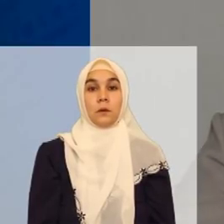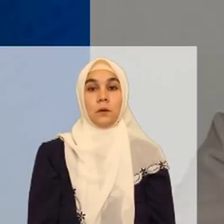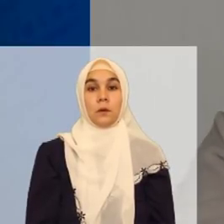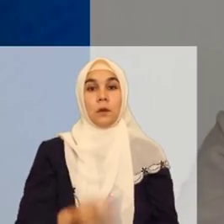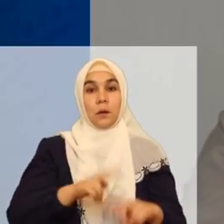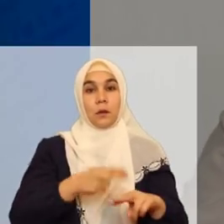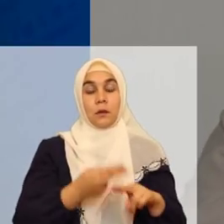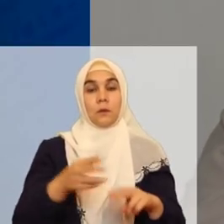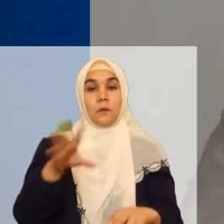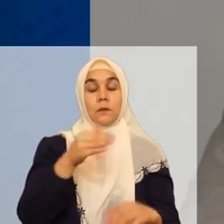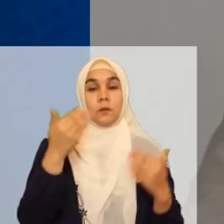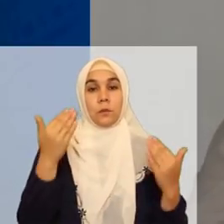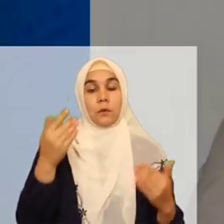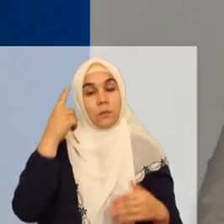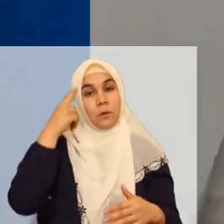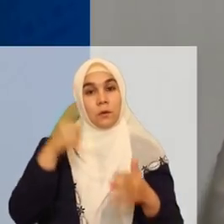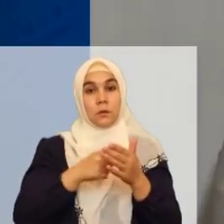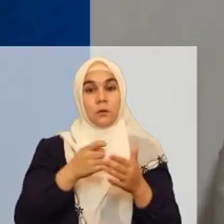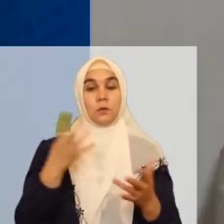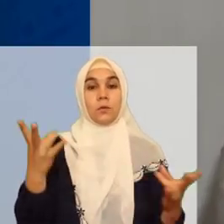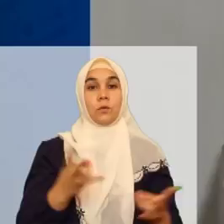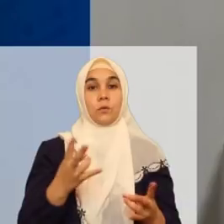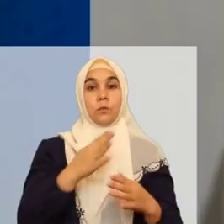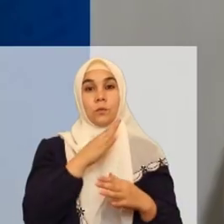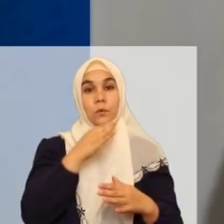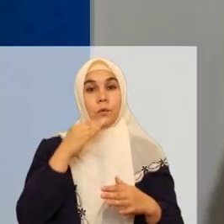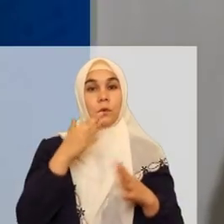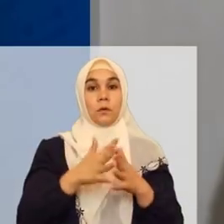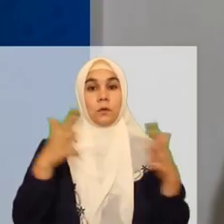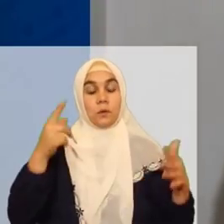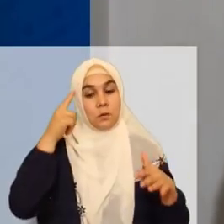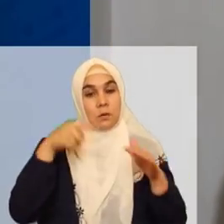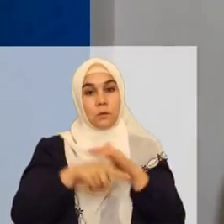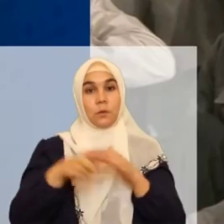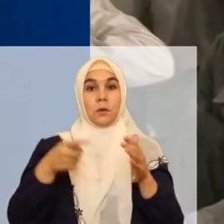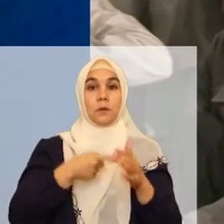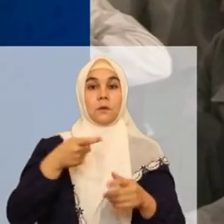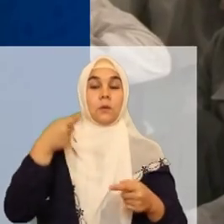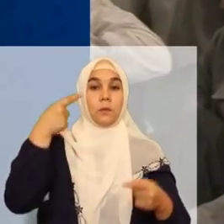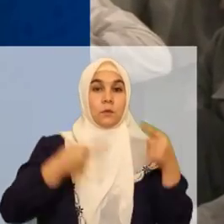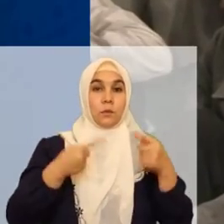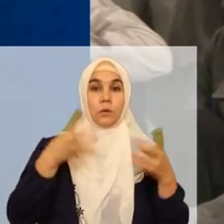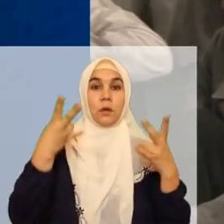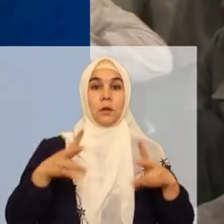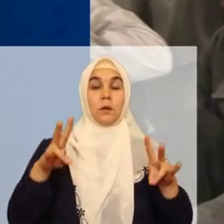Bu narsani anglash uchun juda katta chuqur ilmiy bahslarni keragi yo'q.